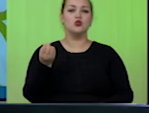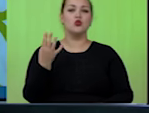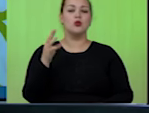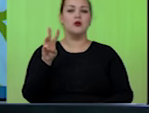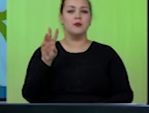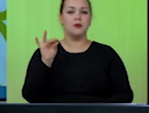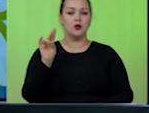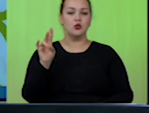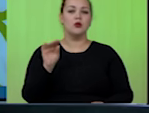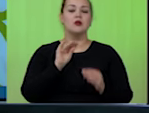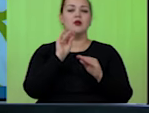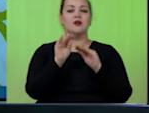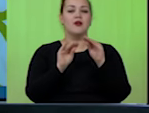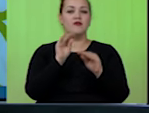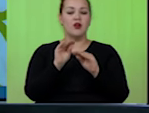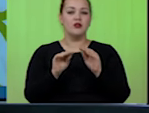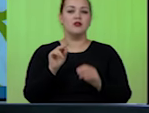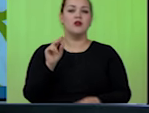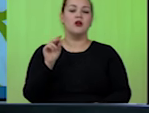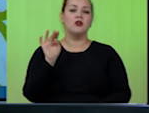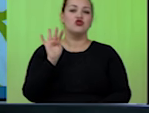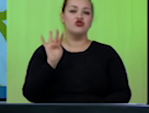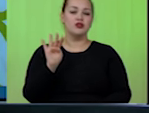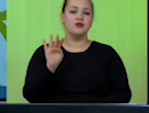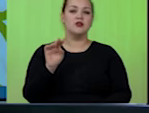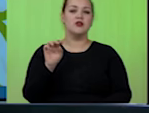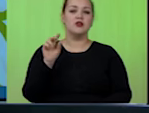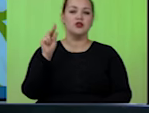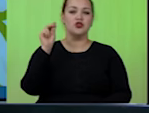Сколько минут составляет четверть часа?